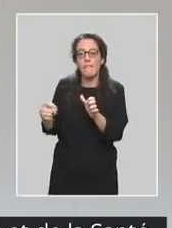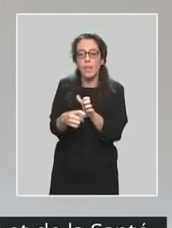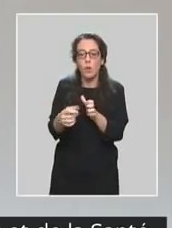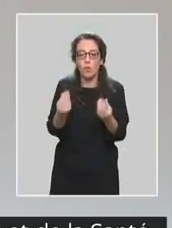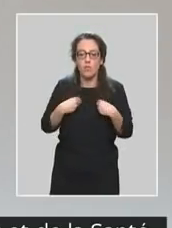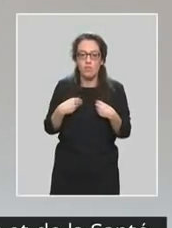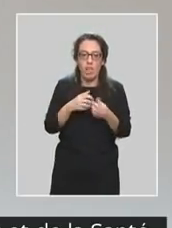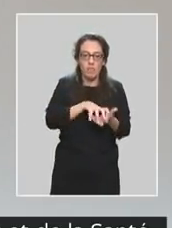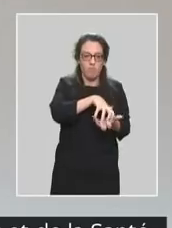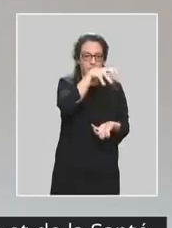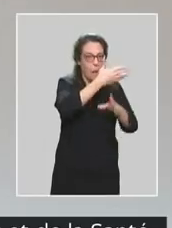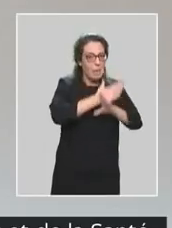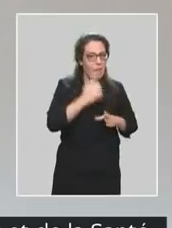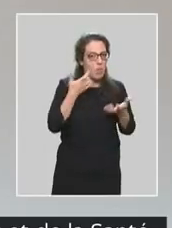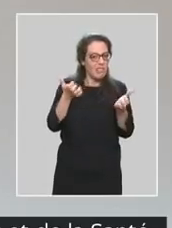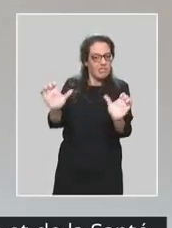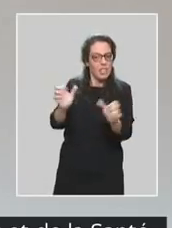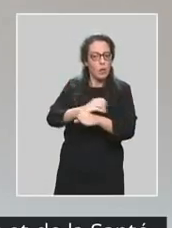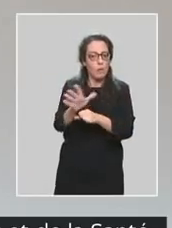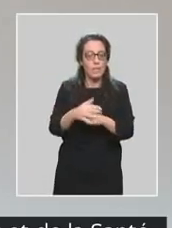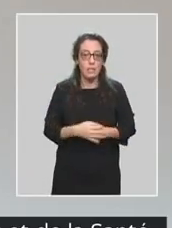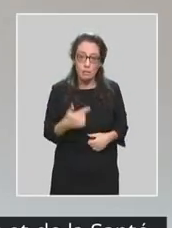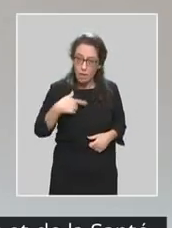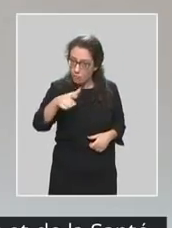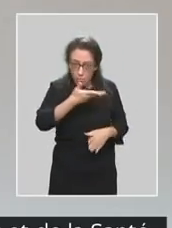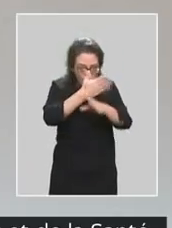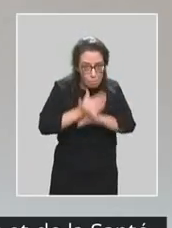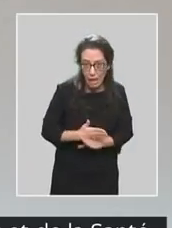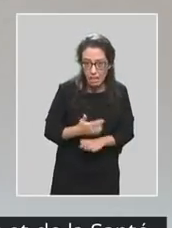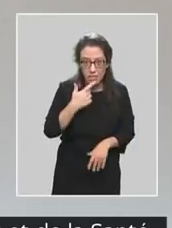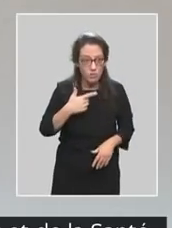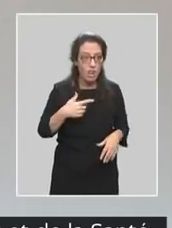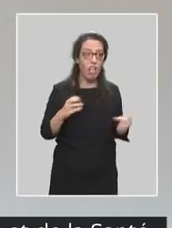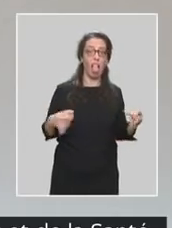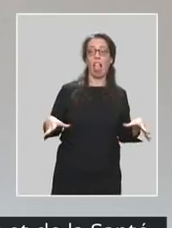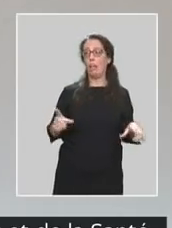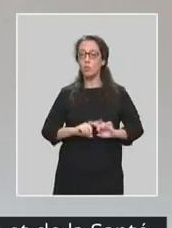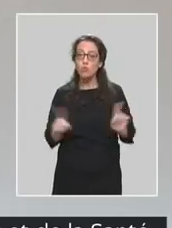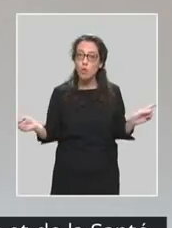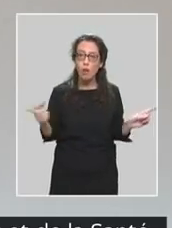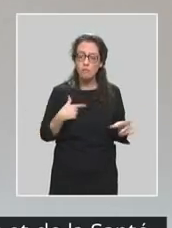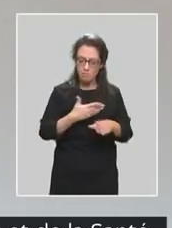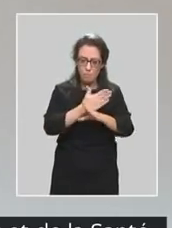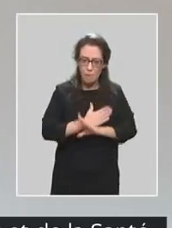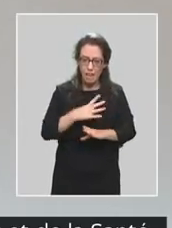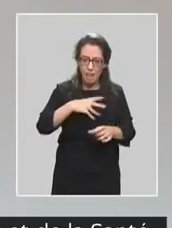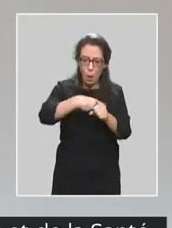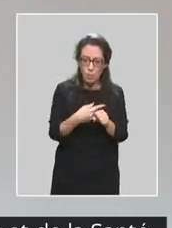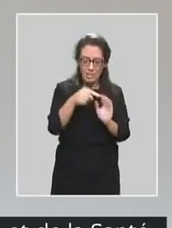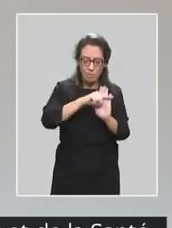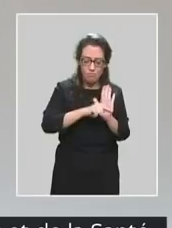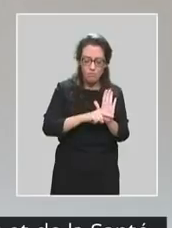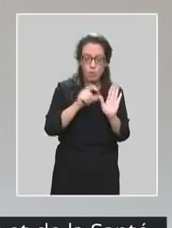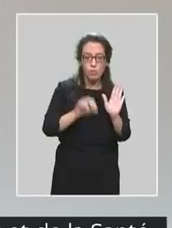contre le Covid. Mesdames, Messieurs, nous sommes prêts, nous ne sommes pas désarmés, nous ne sommes pas démunis, nous avons des outils pour la combattre, cette 5e vague, les